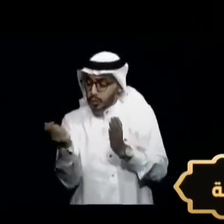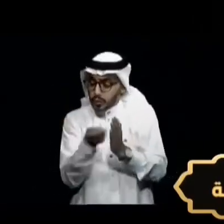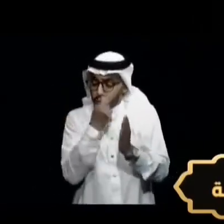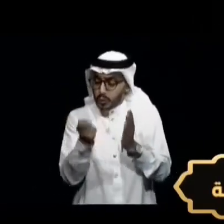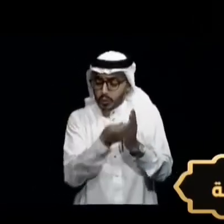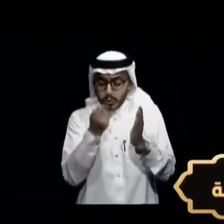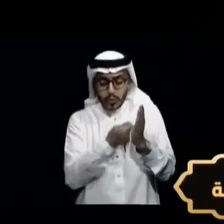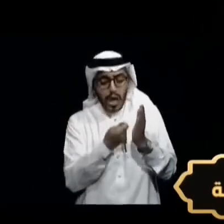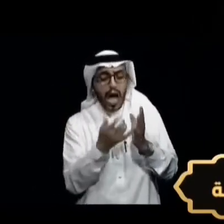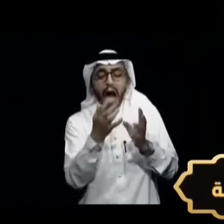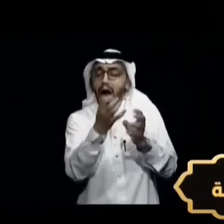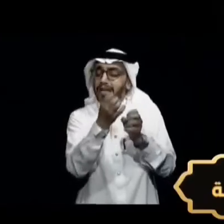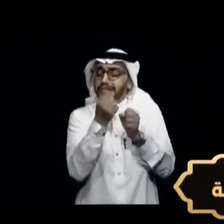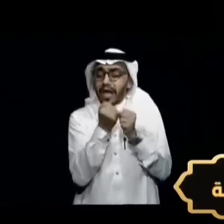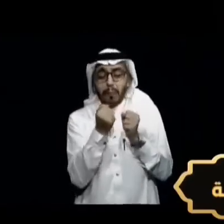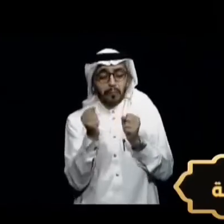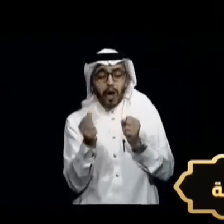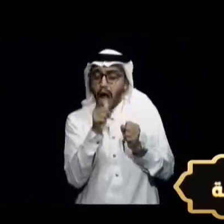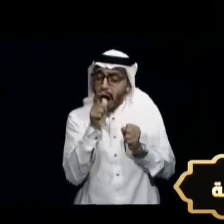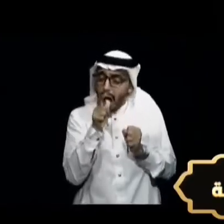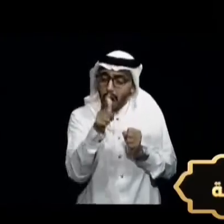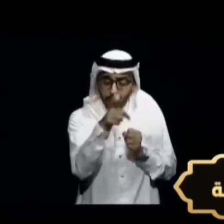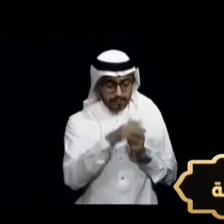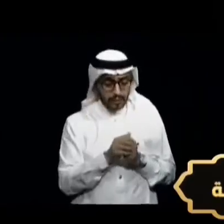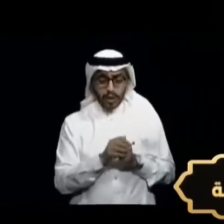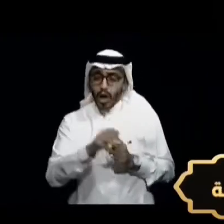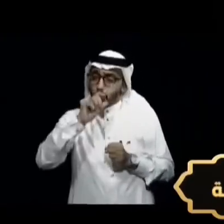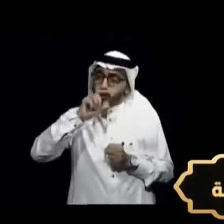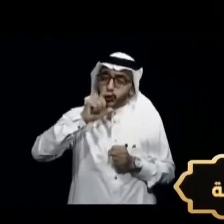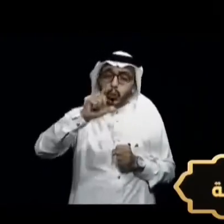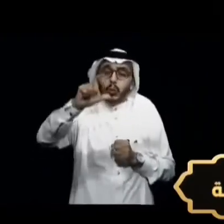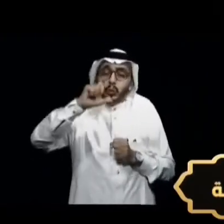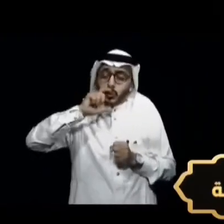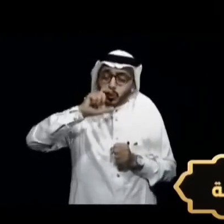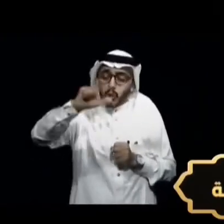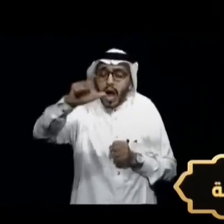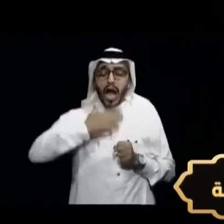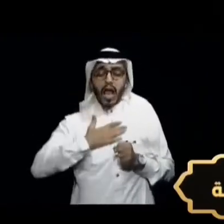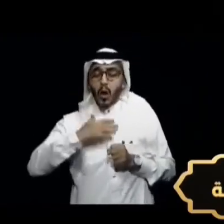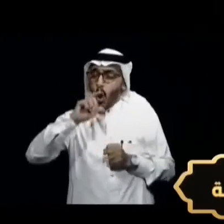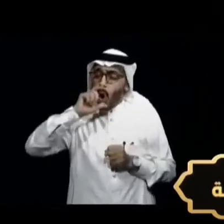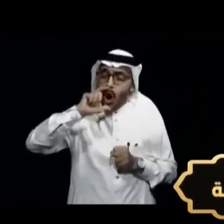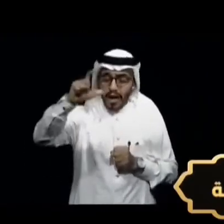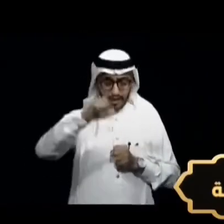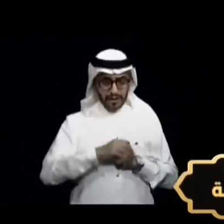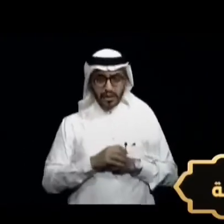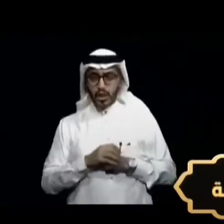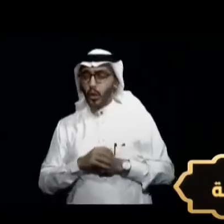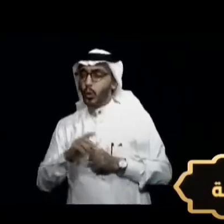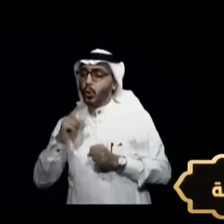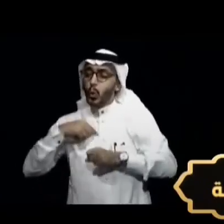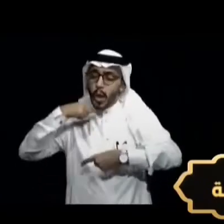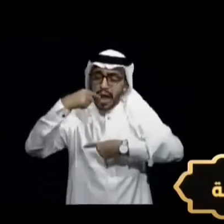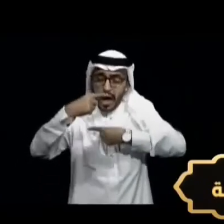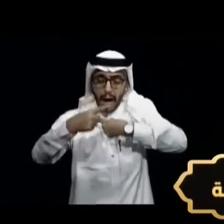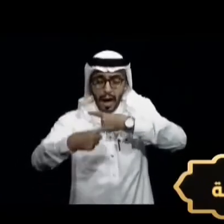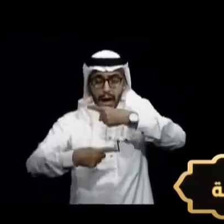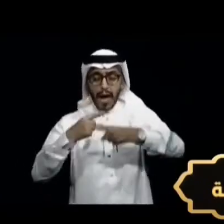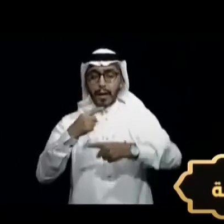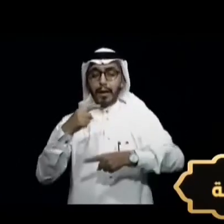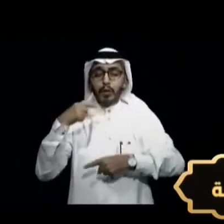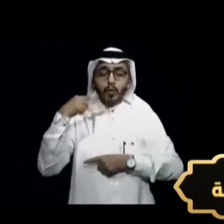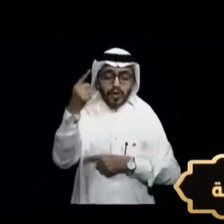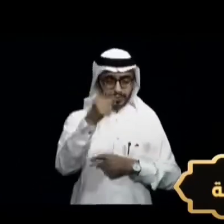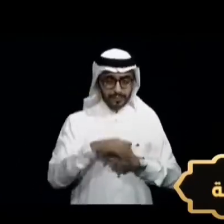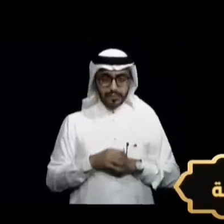ولا الطروس والمزابر، بل تصدح به وتجلجله على الدوام